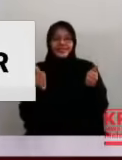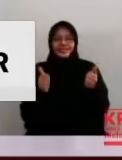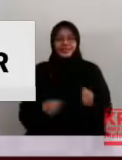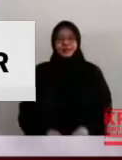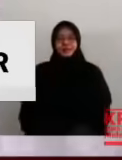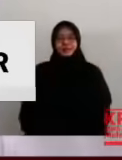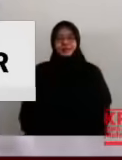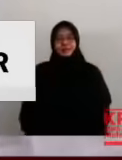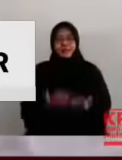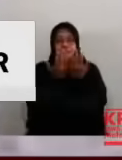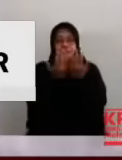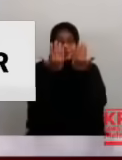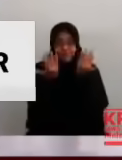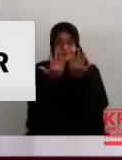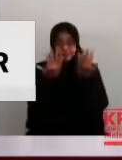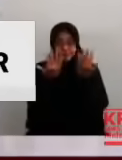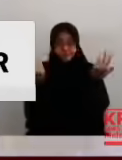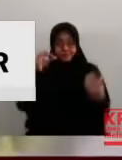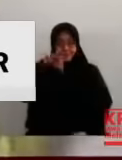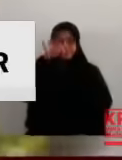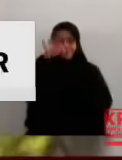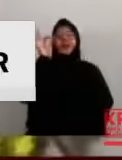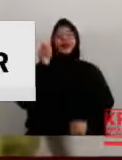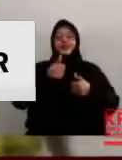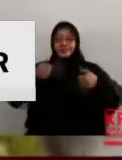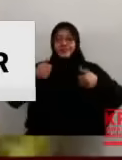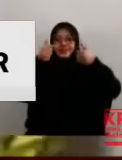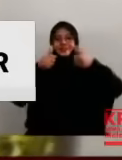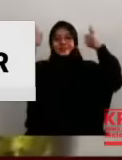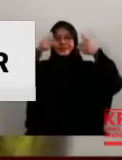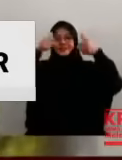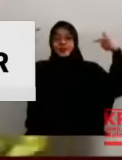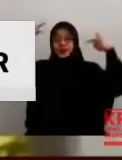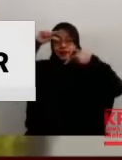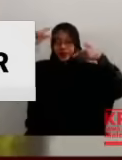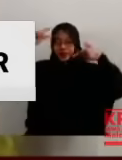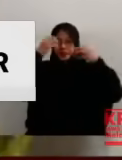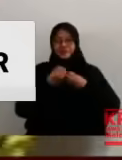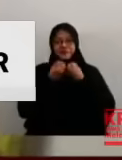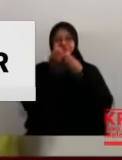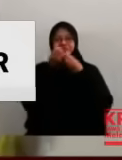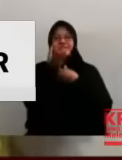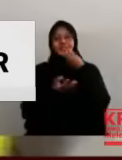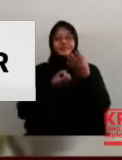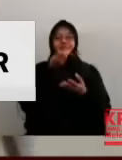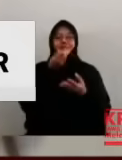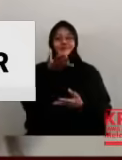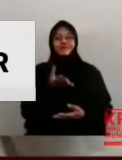rayakan demokrasi salur bukan aspirasi